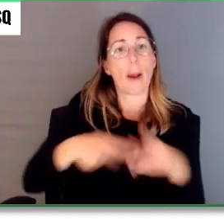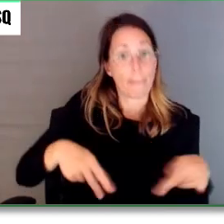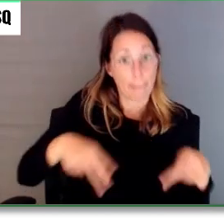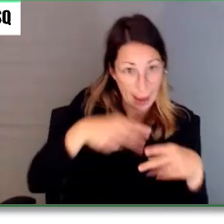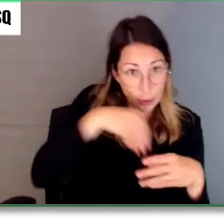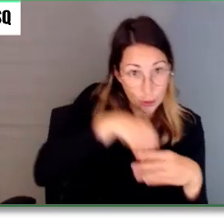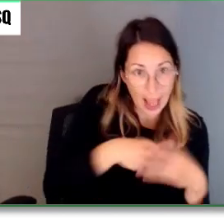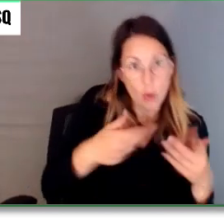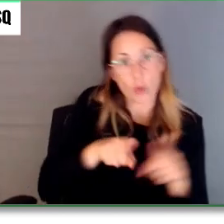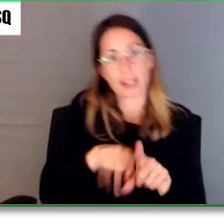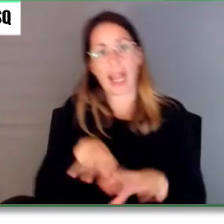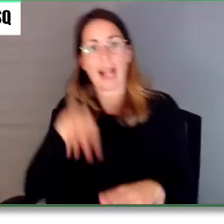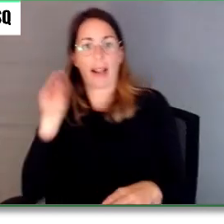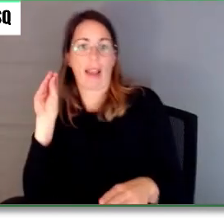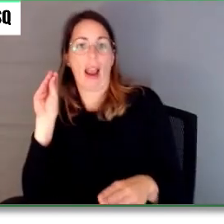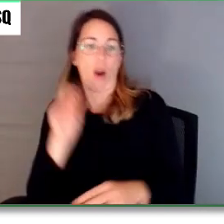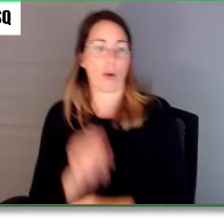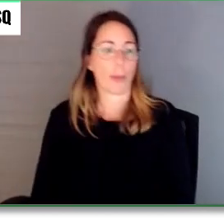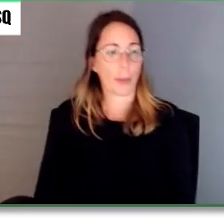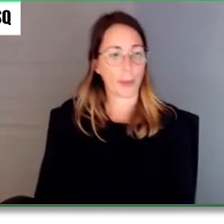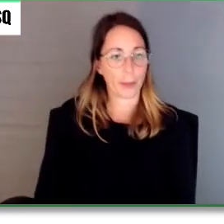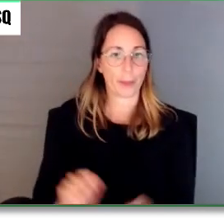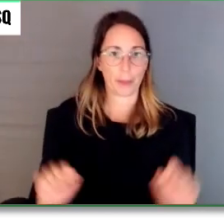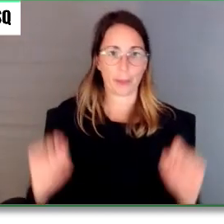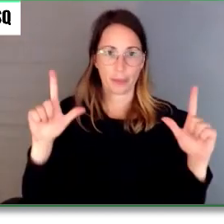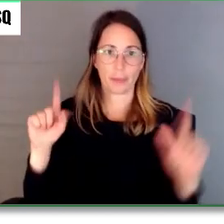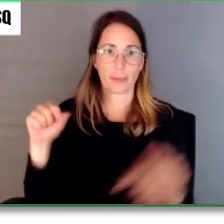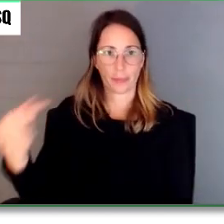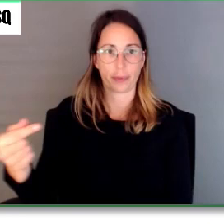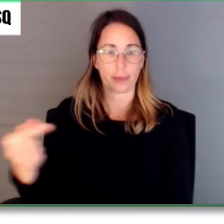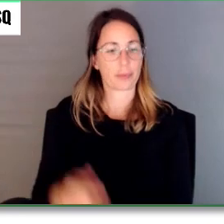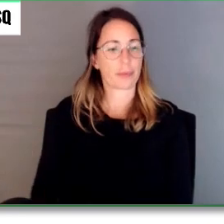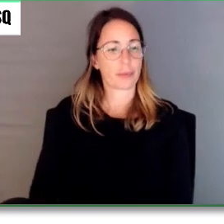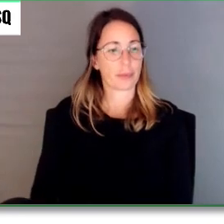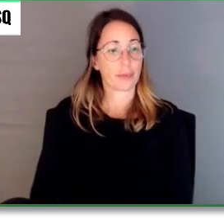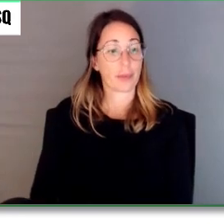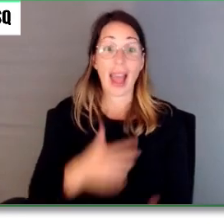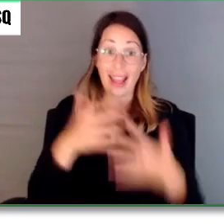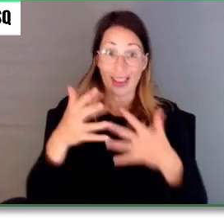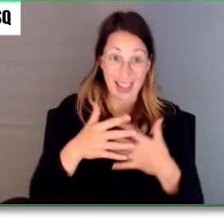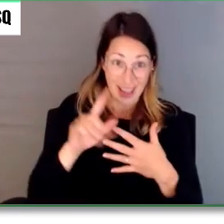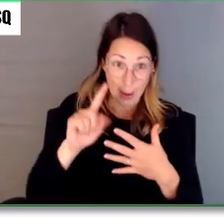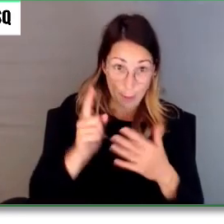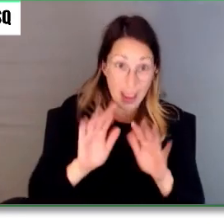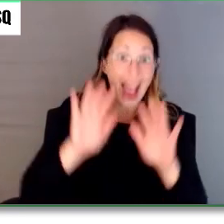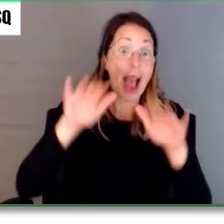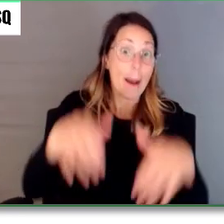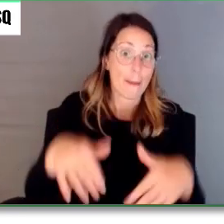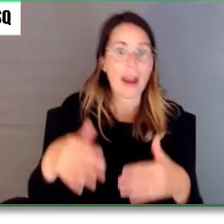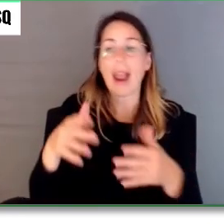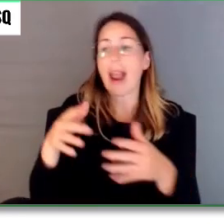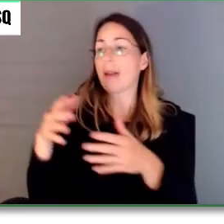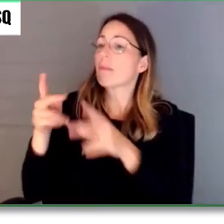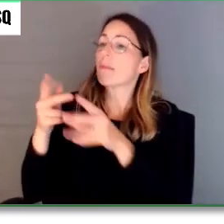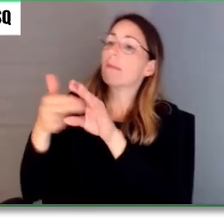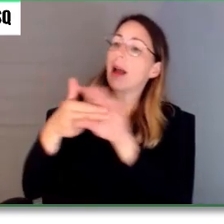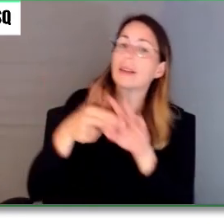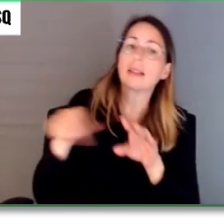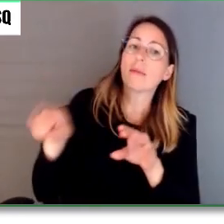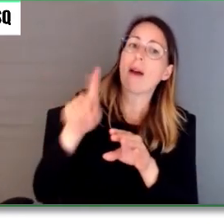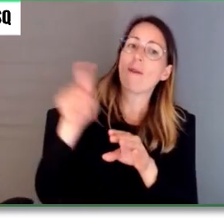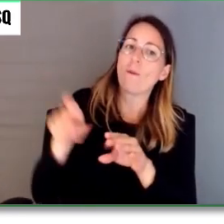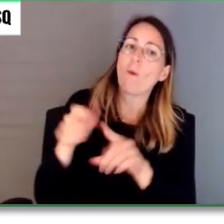suivante. Après le premier atelier, les participants devaient consulter leurs propres parties prenantes pour voir toutes